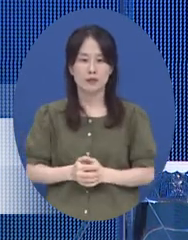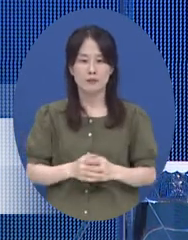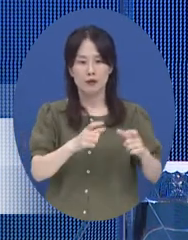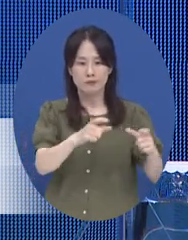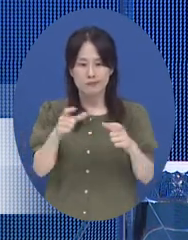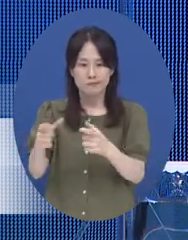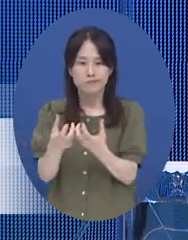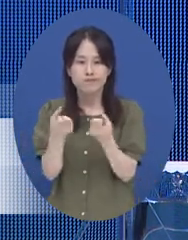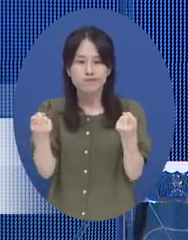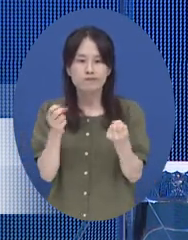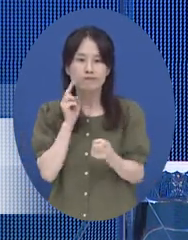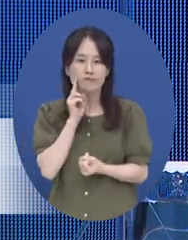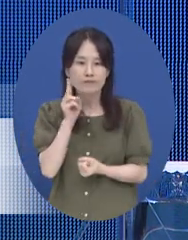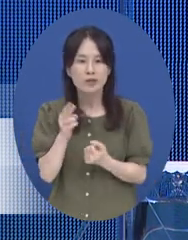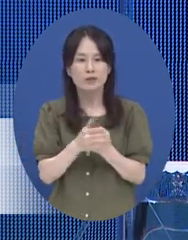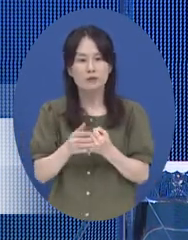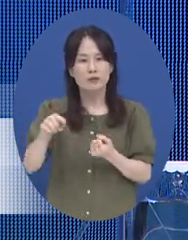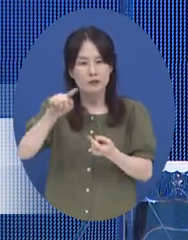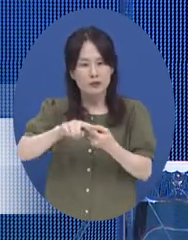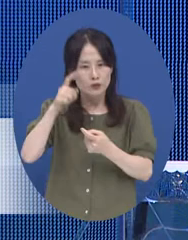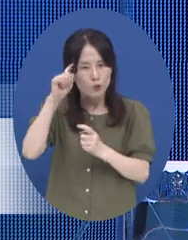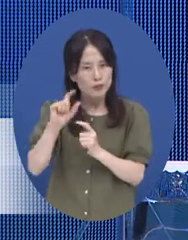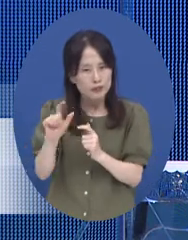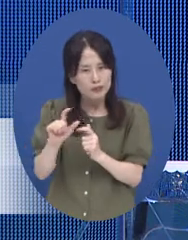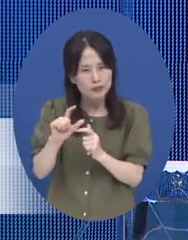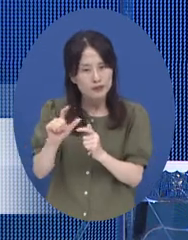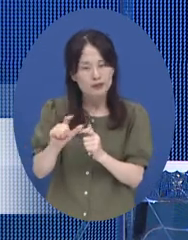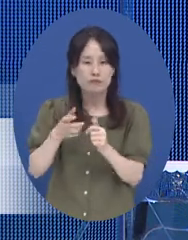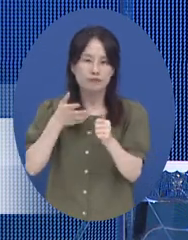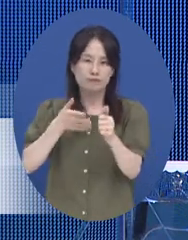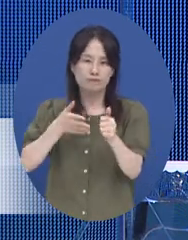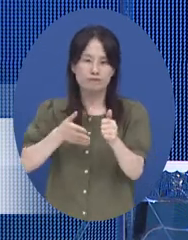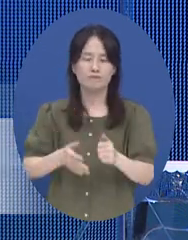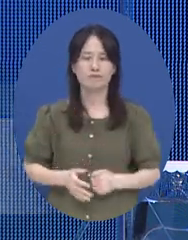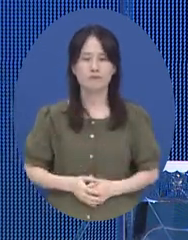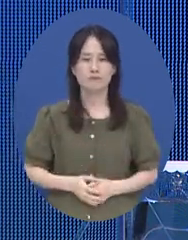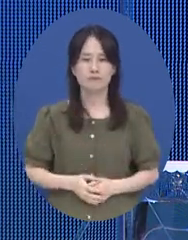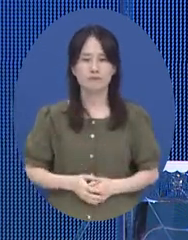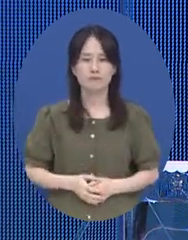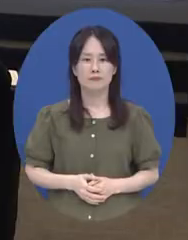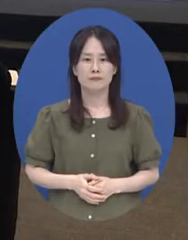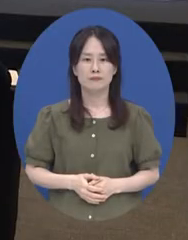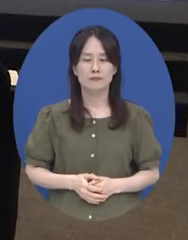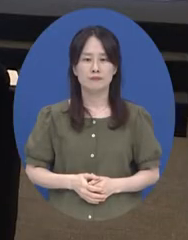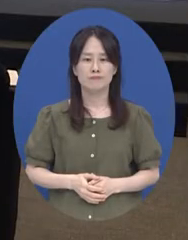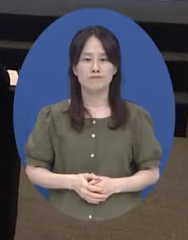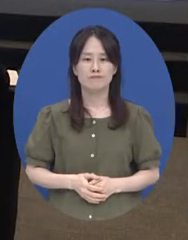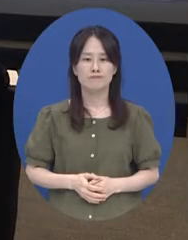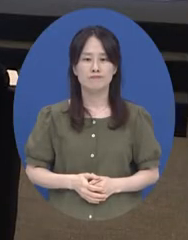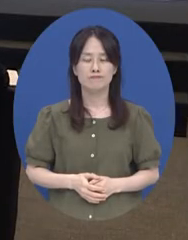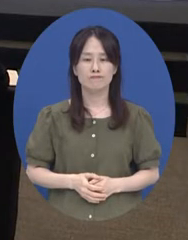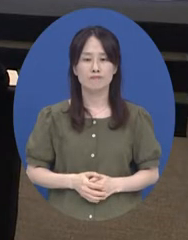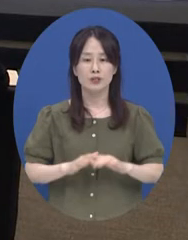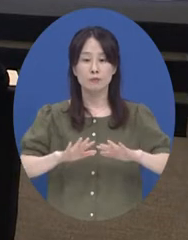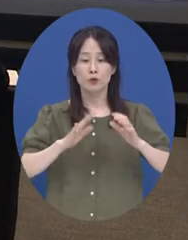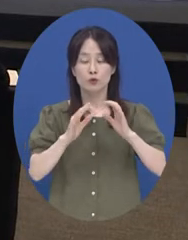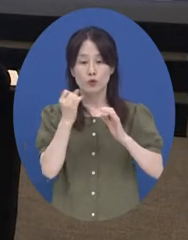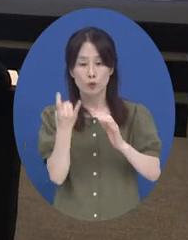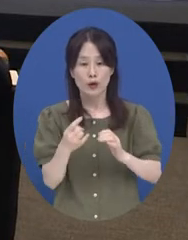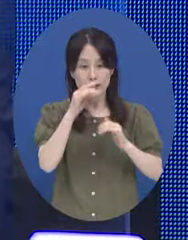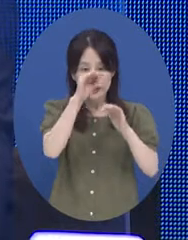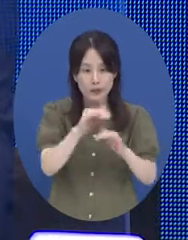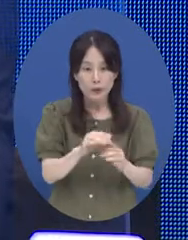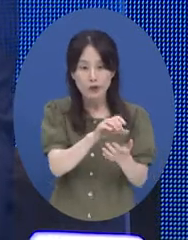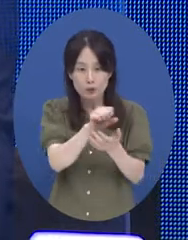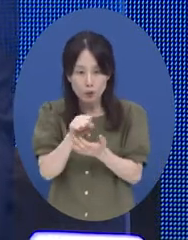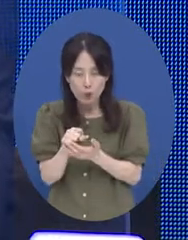양극화가 매우 심각한 부분입니다. 그래서 그에 대해서도 좀더 고민을 해주시면 좋겠다는 생각을 드립니다. 경기도는 이번 토론회에서 나온